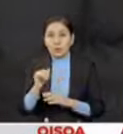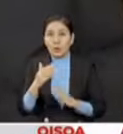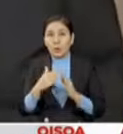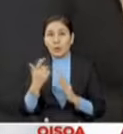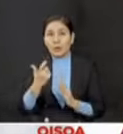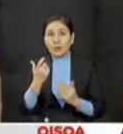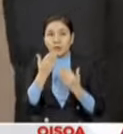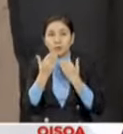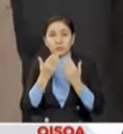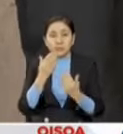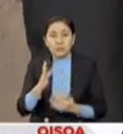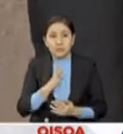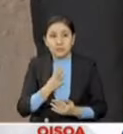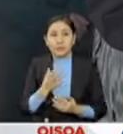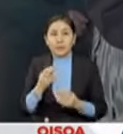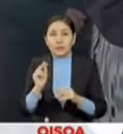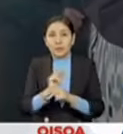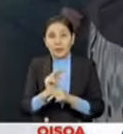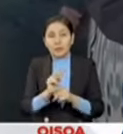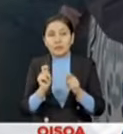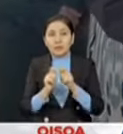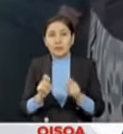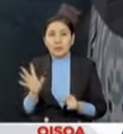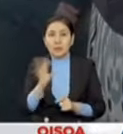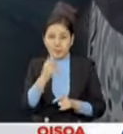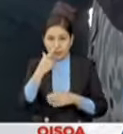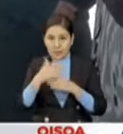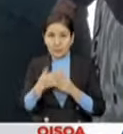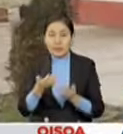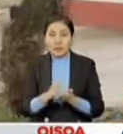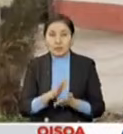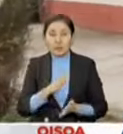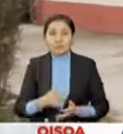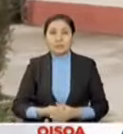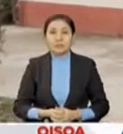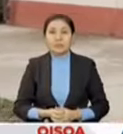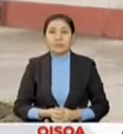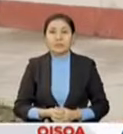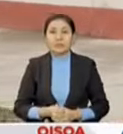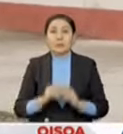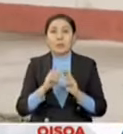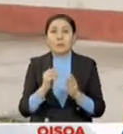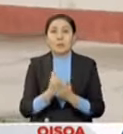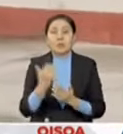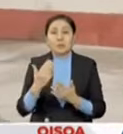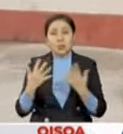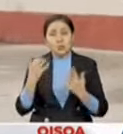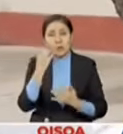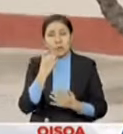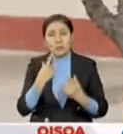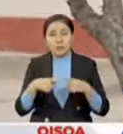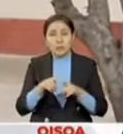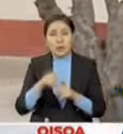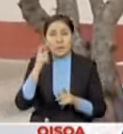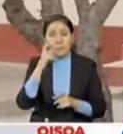egasi lari bilan suhbatlashdi. Yaratilgan sharoitlar bilan yaqindan tanishishdi. Prezidentimizga rahmat, shunday sharoitlar qilib berdi.